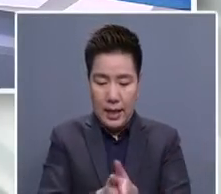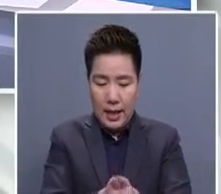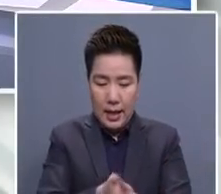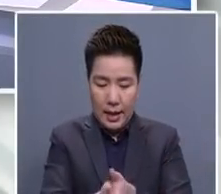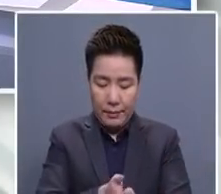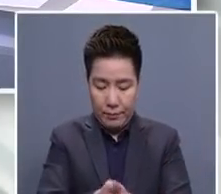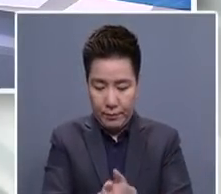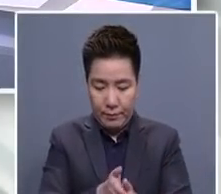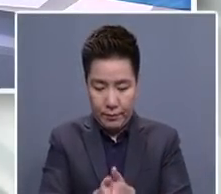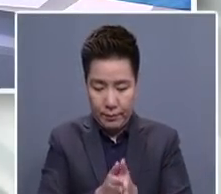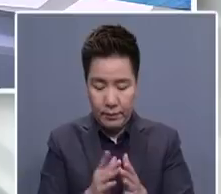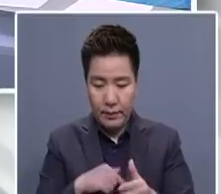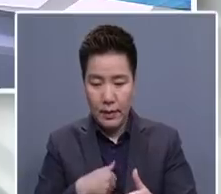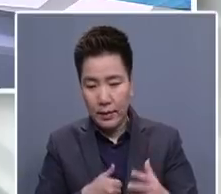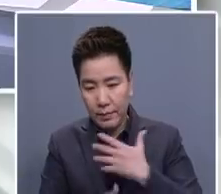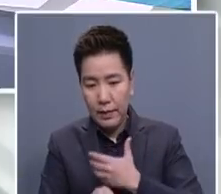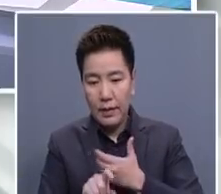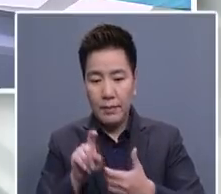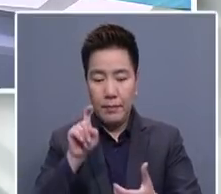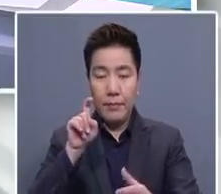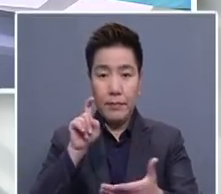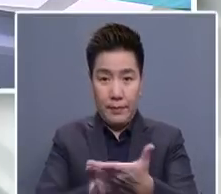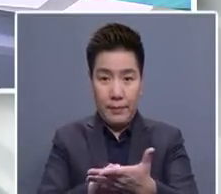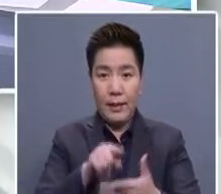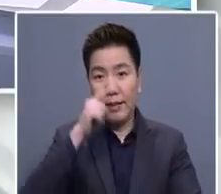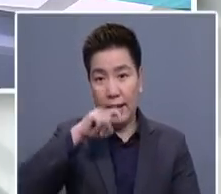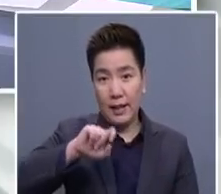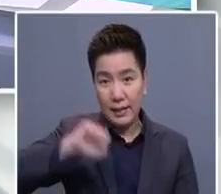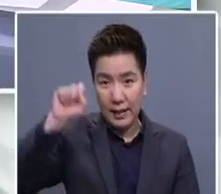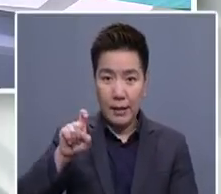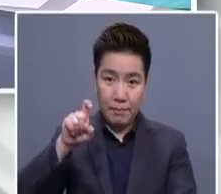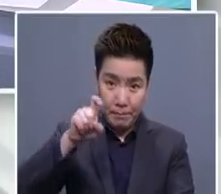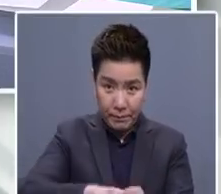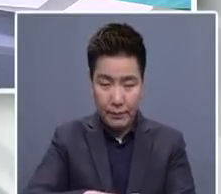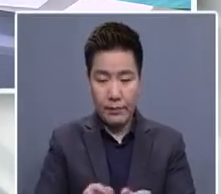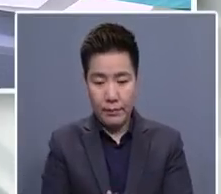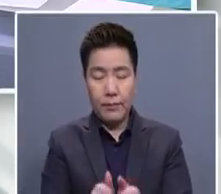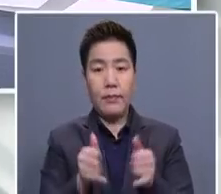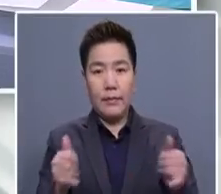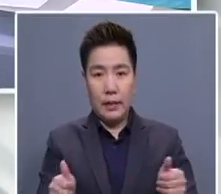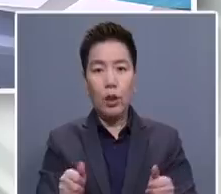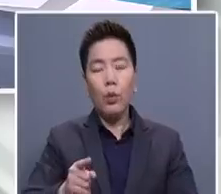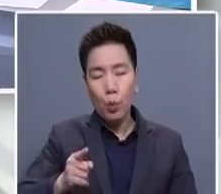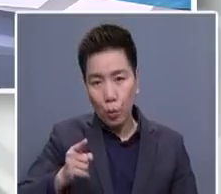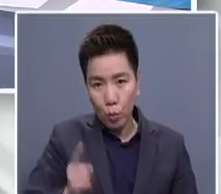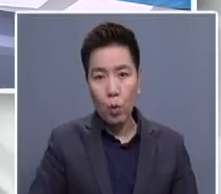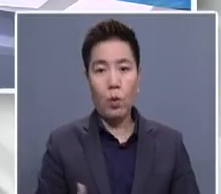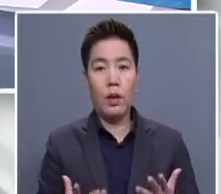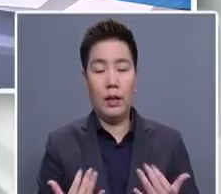อยๆการใช้แอปพลิเคชันไทยชนะการเว้นระยะห่างทางสังคมถ้าทำได้อย่างนี้ปุ๊บ